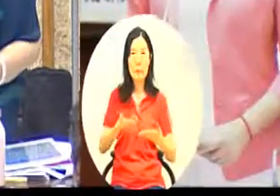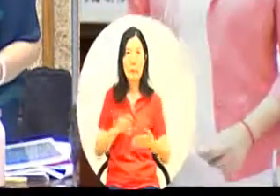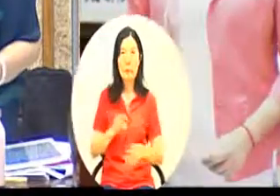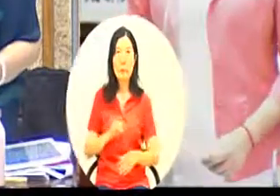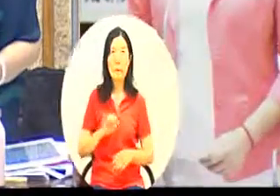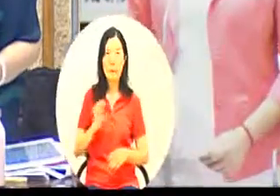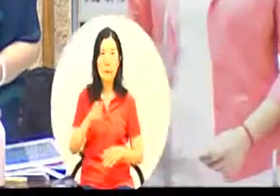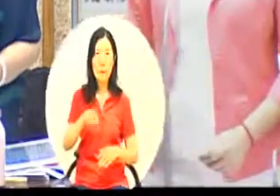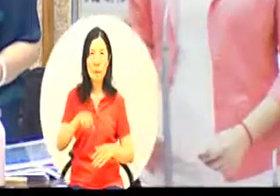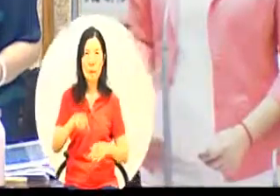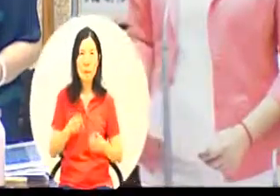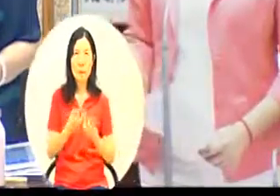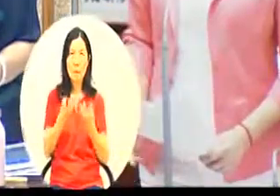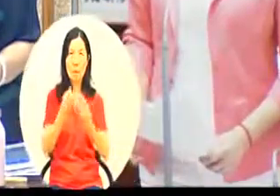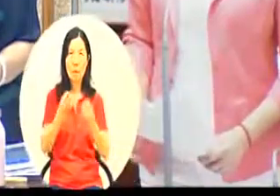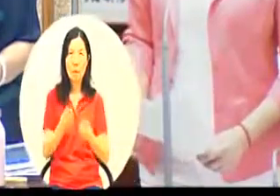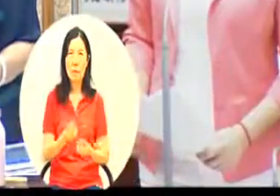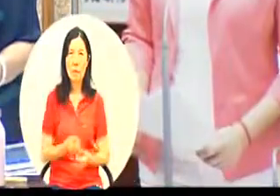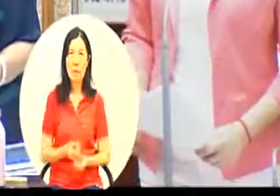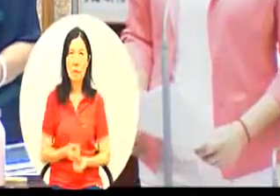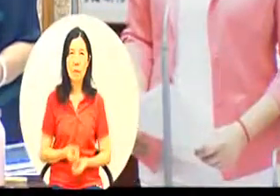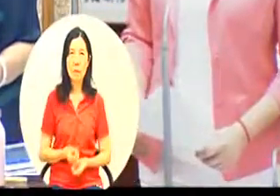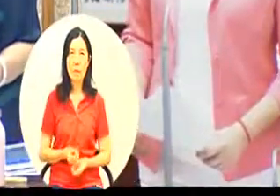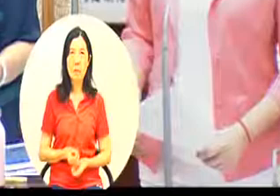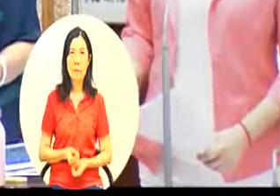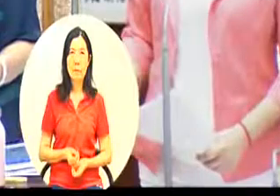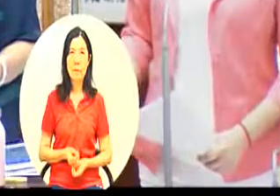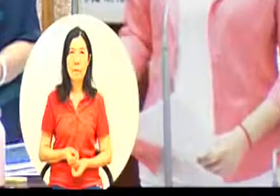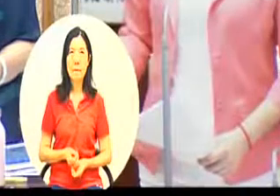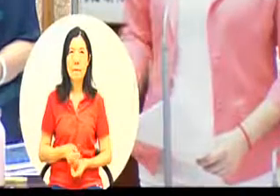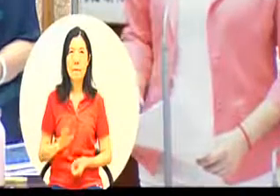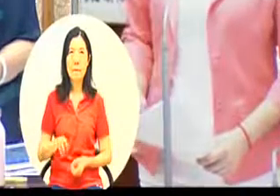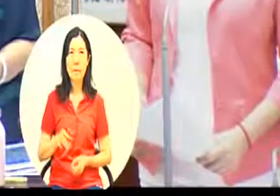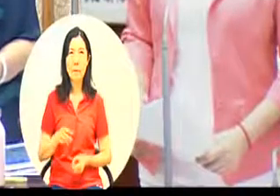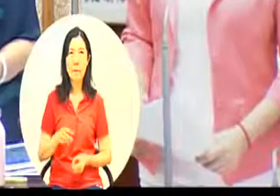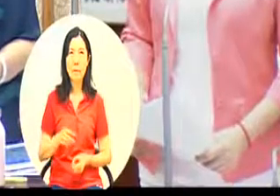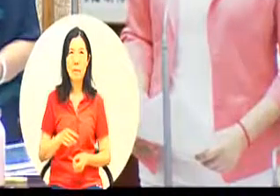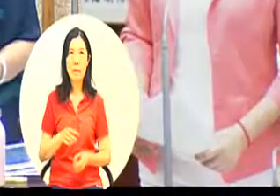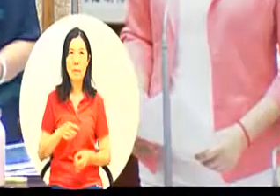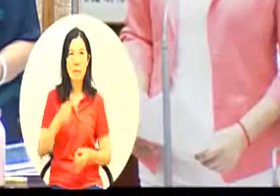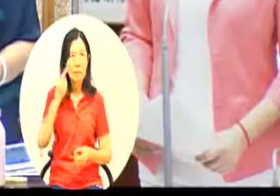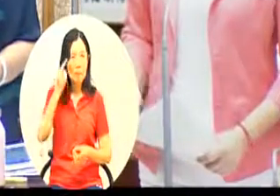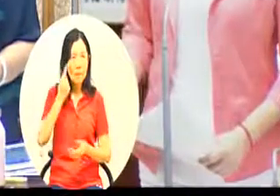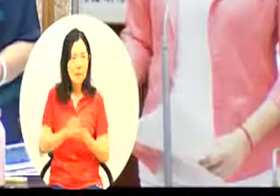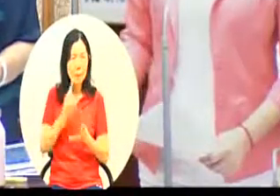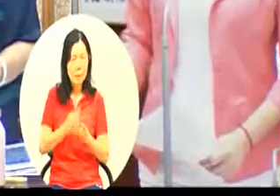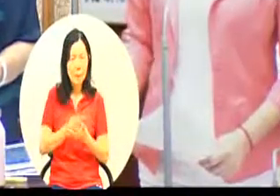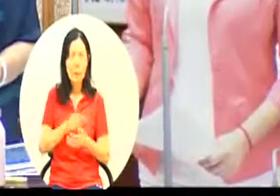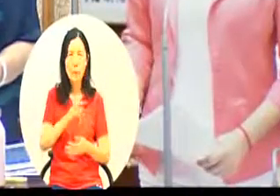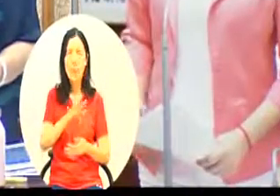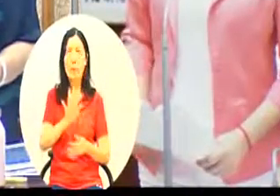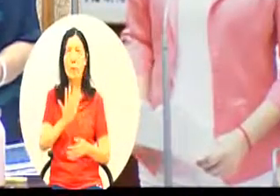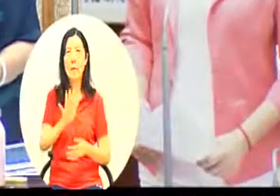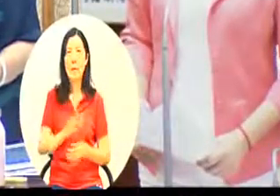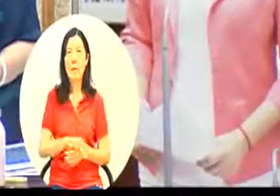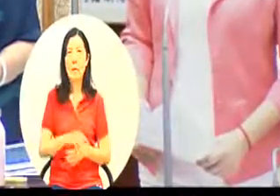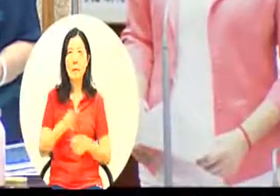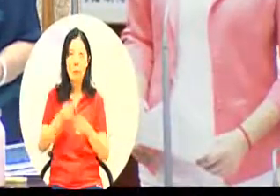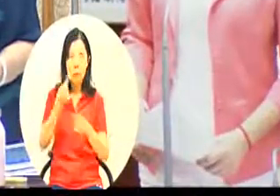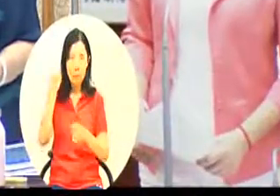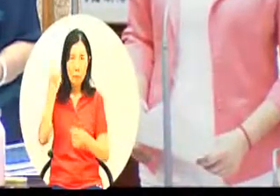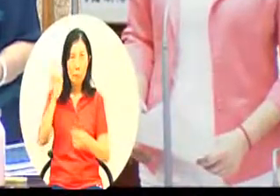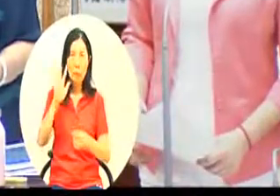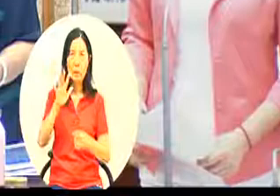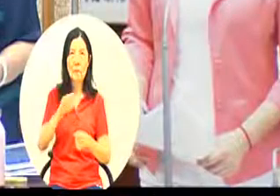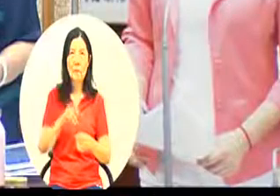在这种事件呢越来越爆发出来，而且是真的是每日一爆。自昨天也有一个